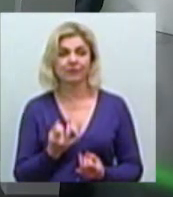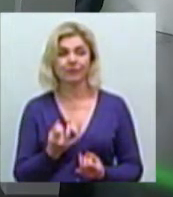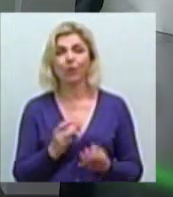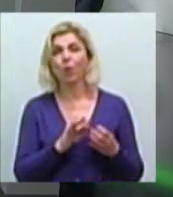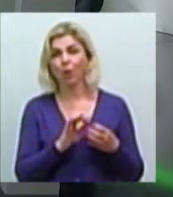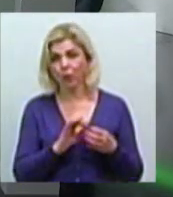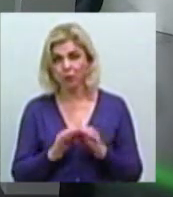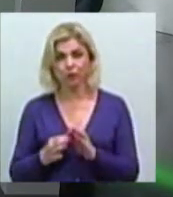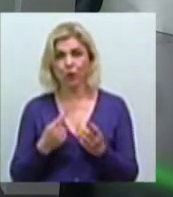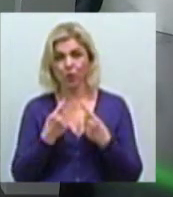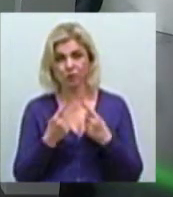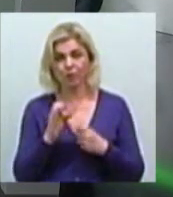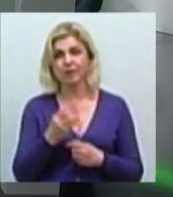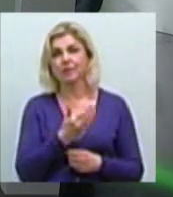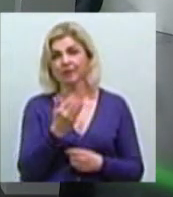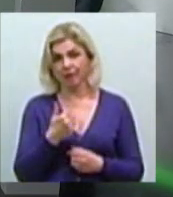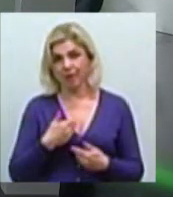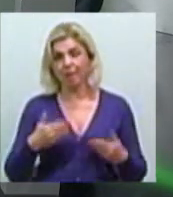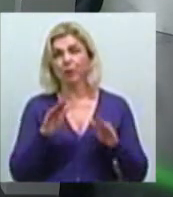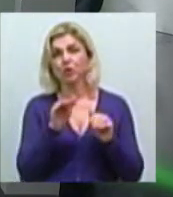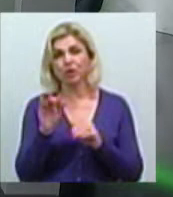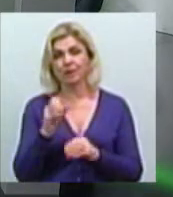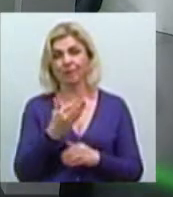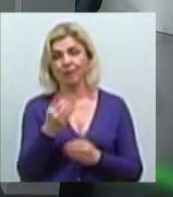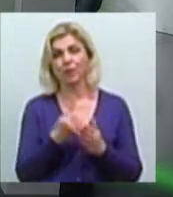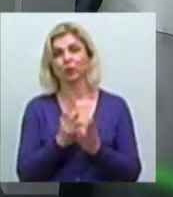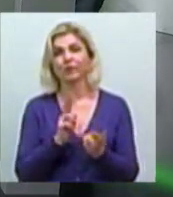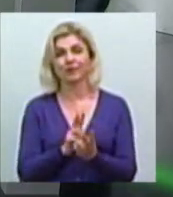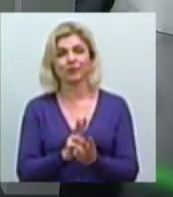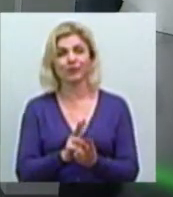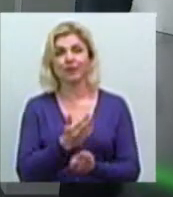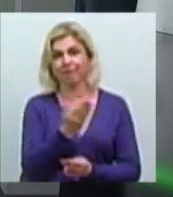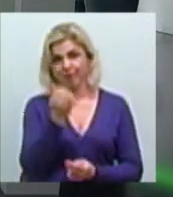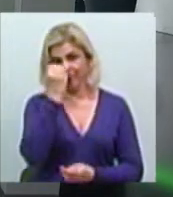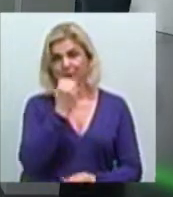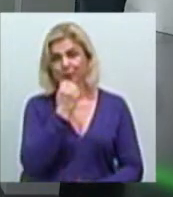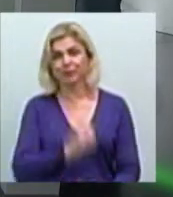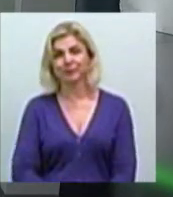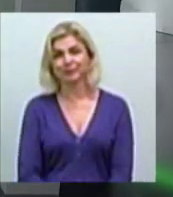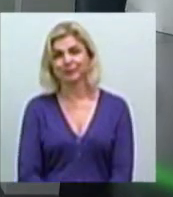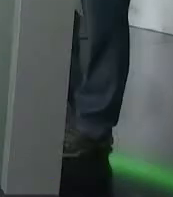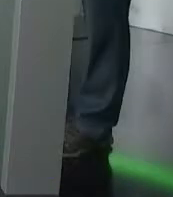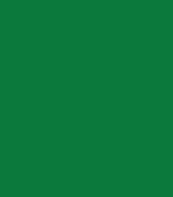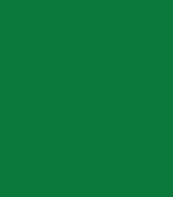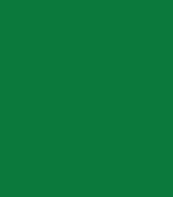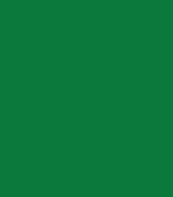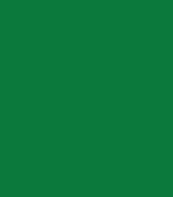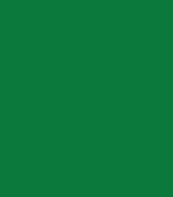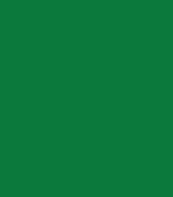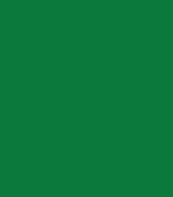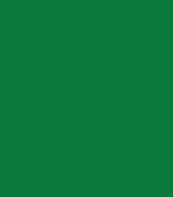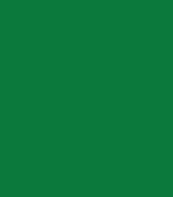конструктивну розмову. А я прощаюся з нашими глядачами. На все добре. Ми вам дякуємо. До побачення. До побачення. До побачення.